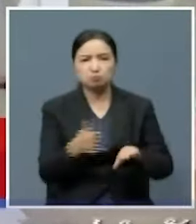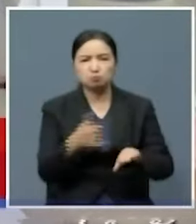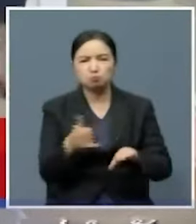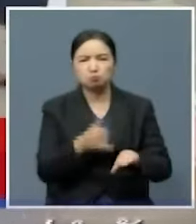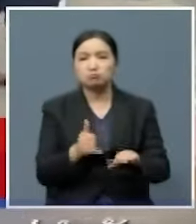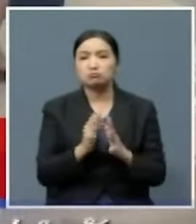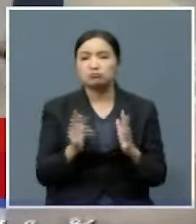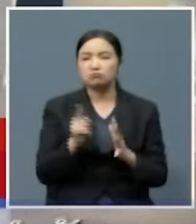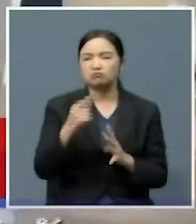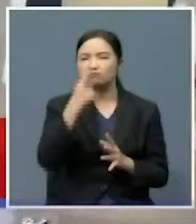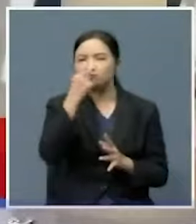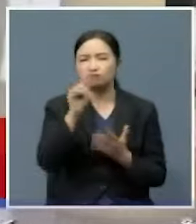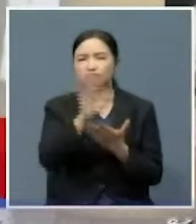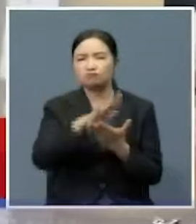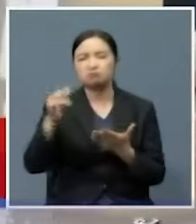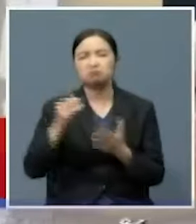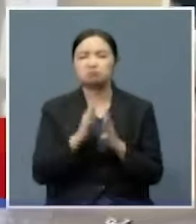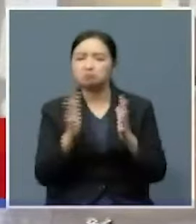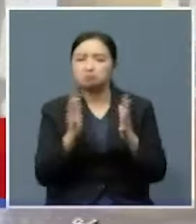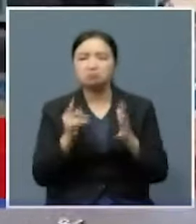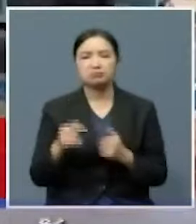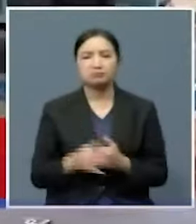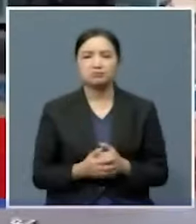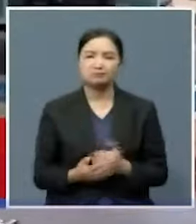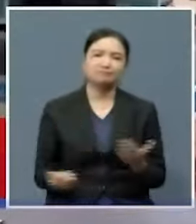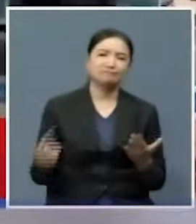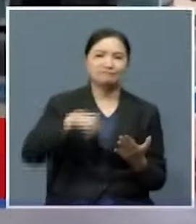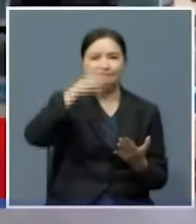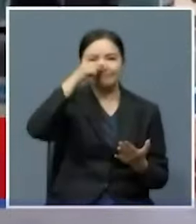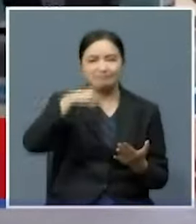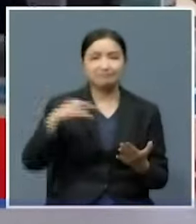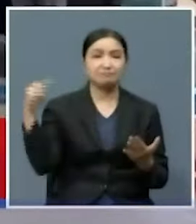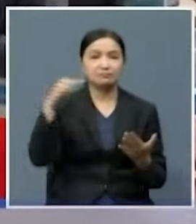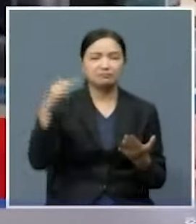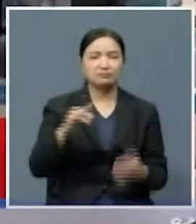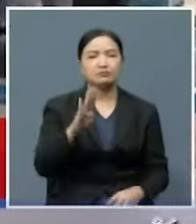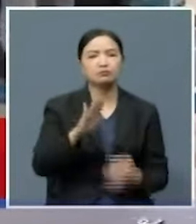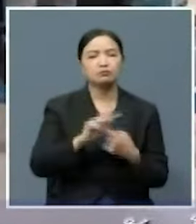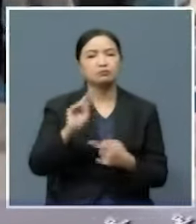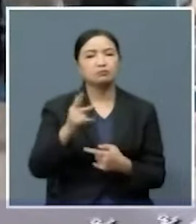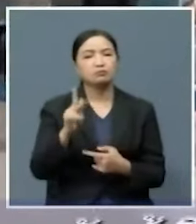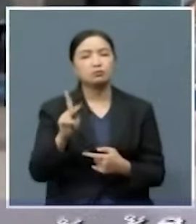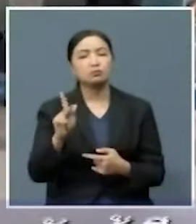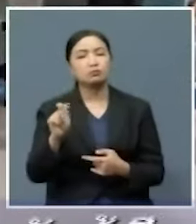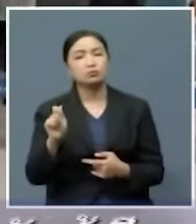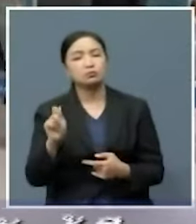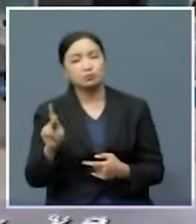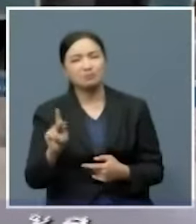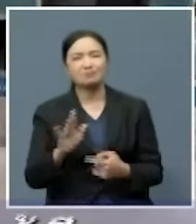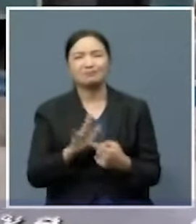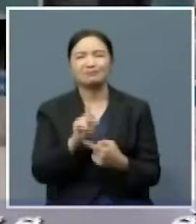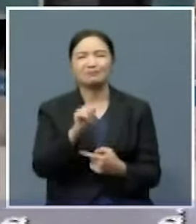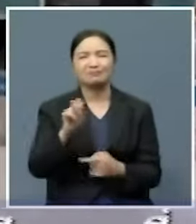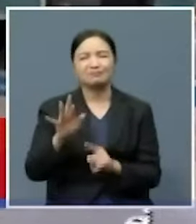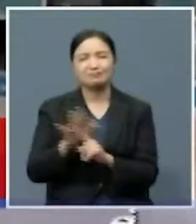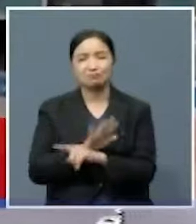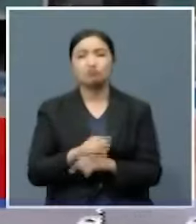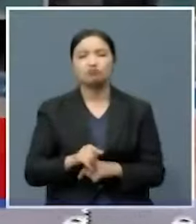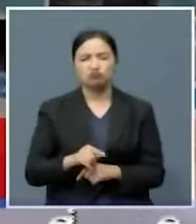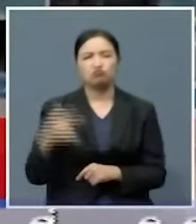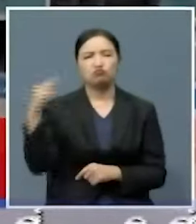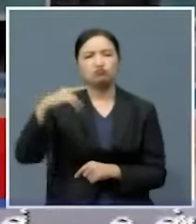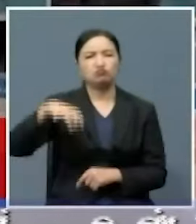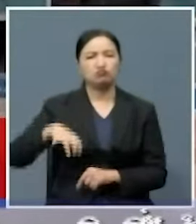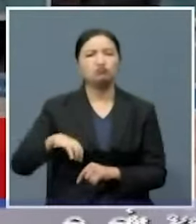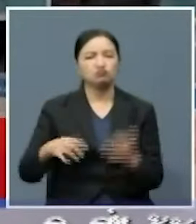ก็เรียกว่าเป็นชาวต่างชาติกันแทบทั้งนั้นเลยเดินทางมาด้วยสายการบินบางกอกแอร์เวย์นี่นะฮะเพราะว่าเป็นสนามบินของเขา